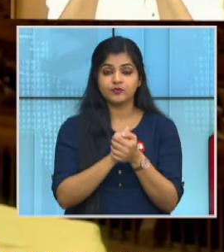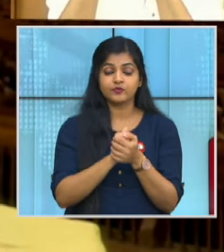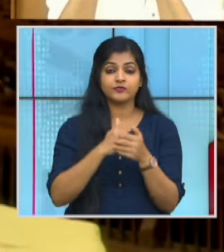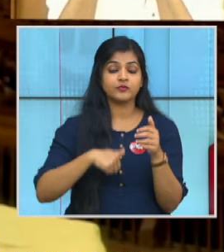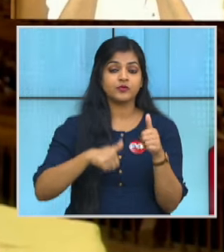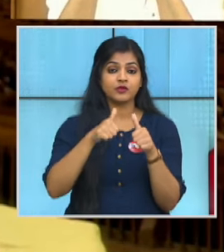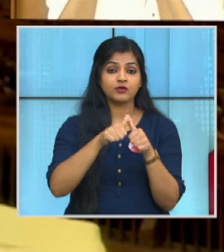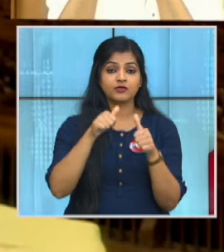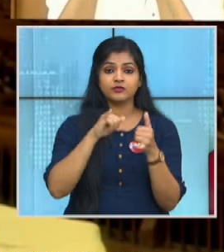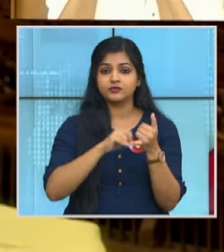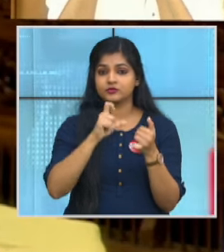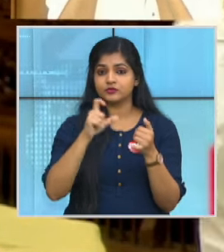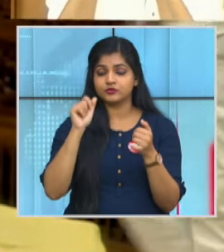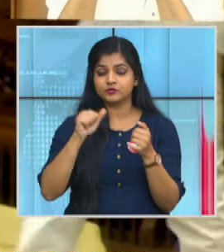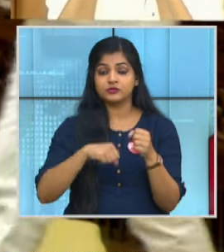AICCയുടെ ജനറൽ സെക്രട്ടറിയായി പ്രവർത്തിക്കുന്ന